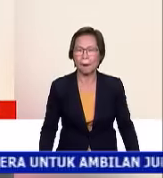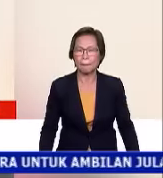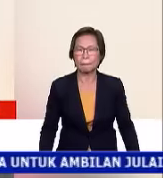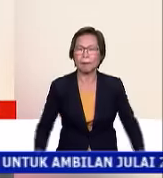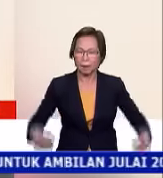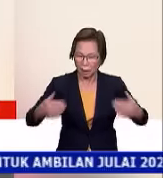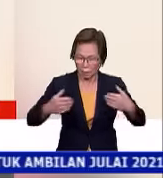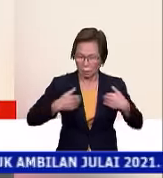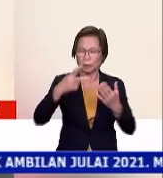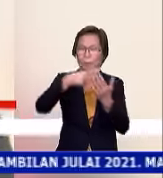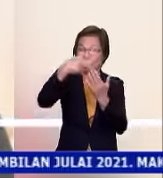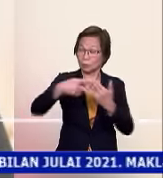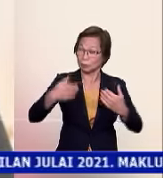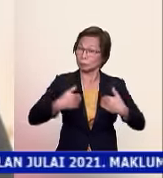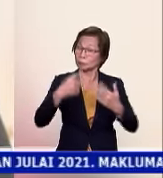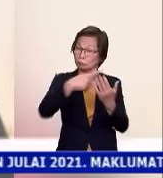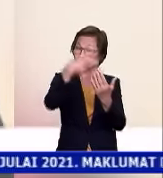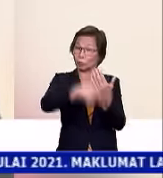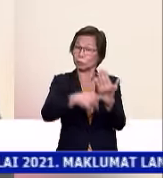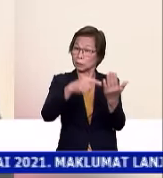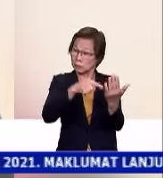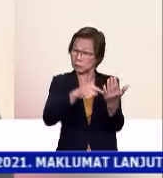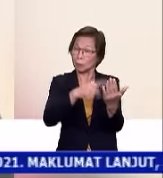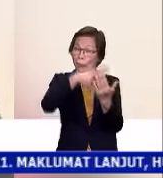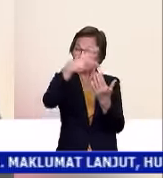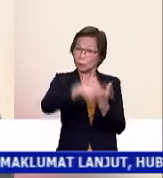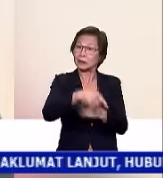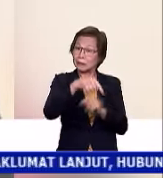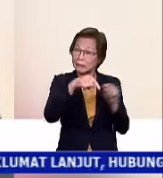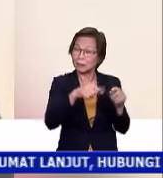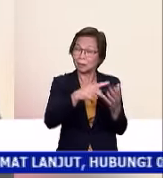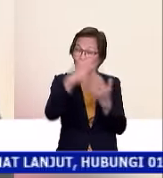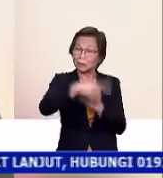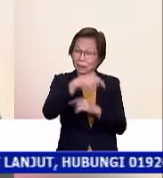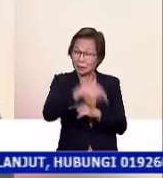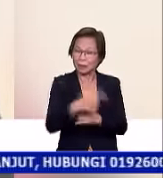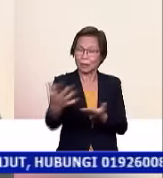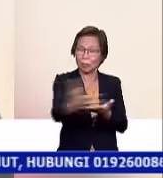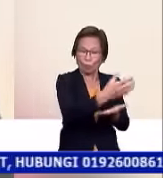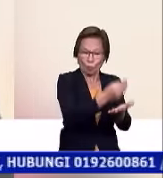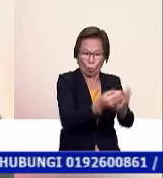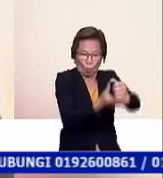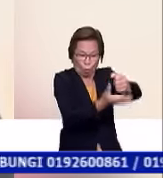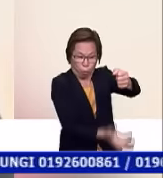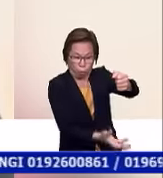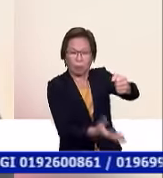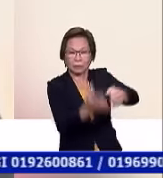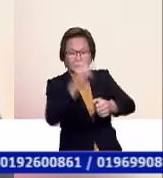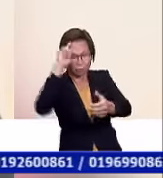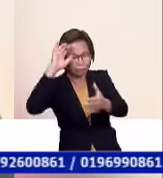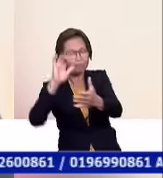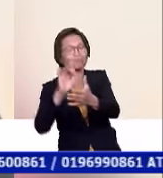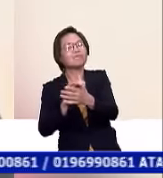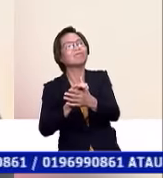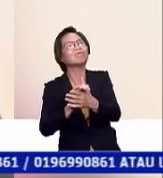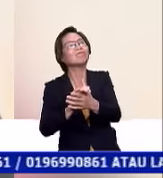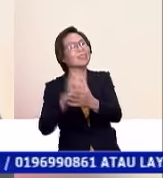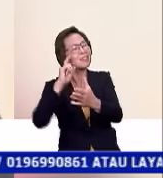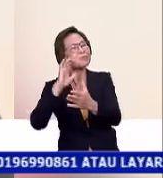Dengan adanya projek ini, bukan hanya pendapatan sahaja bertambah, tetapi keyakinan dan